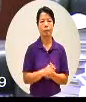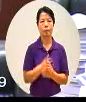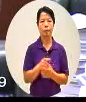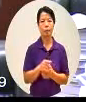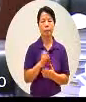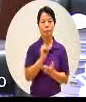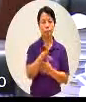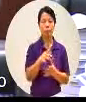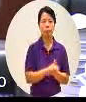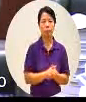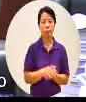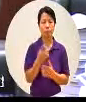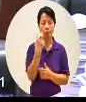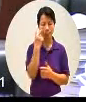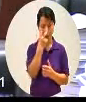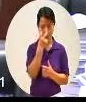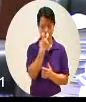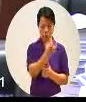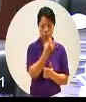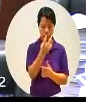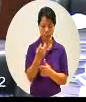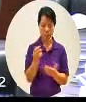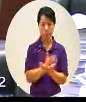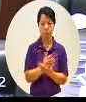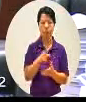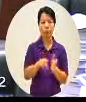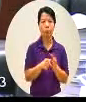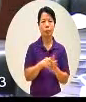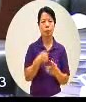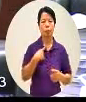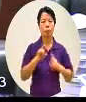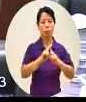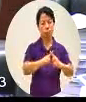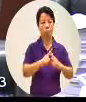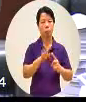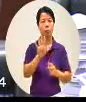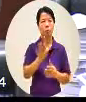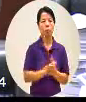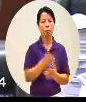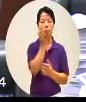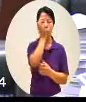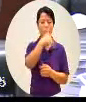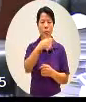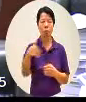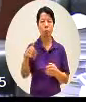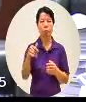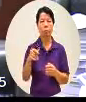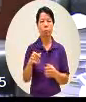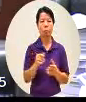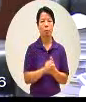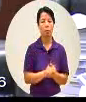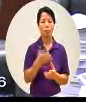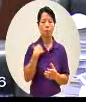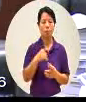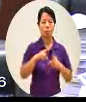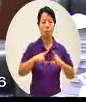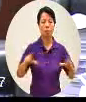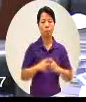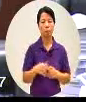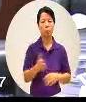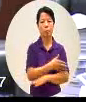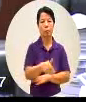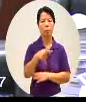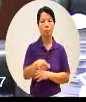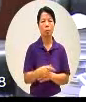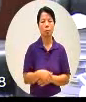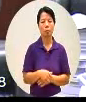们讲说去勘察了几遍了，啊，本身拢骑行去到遐，阮公山呢，迄、那个大庄要往